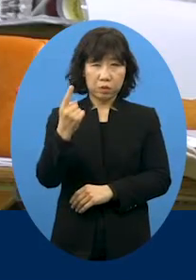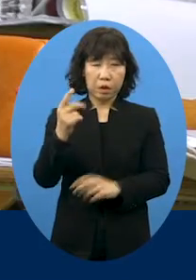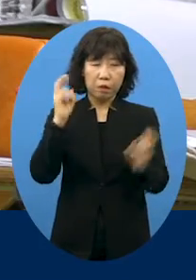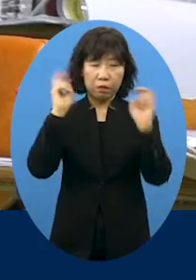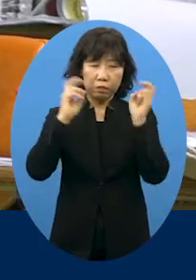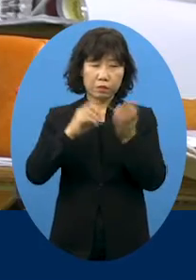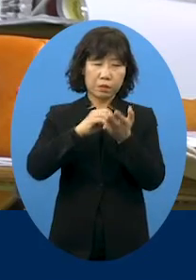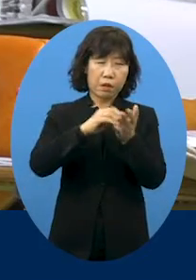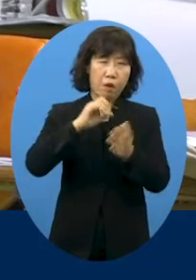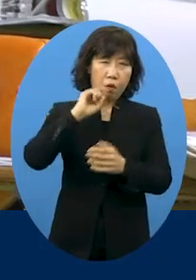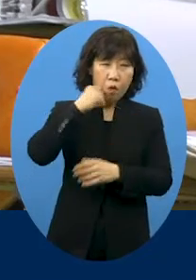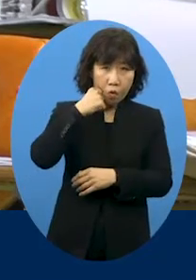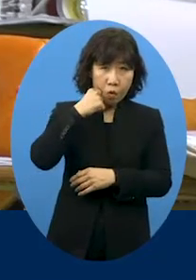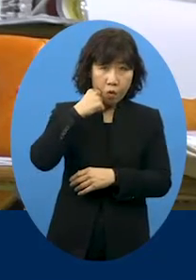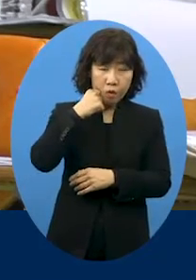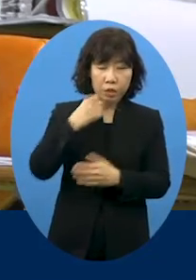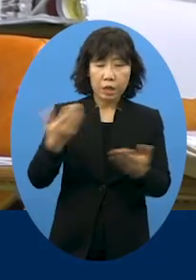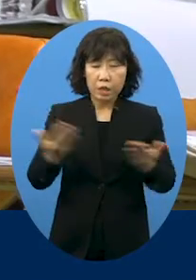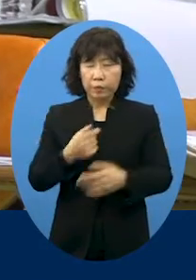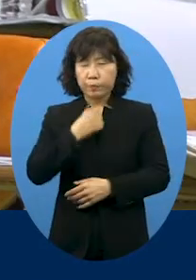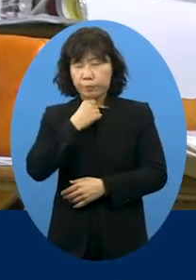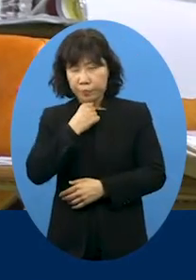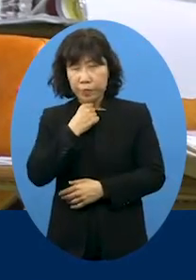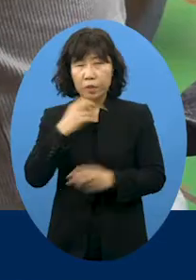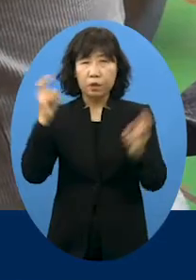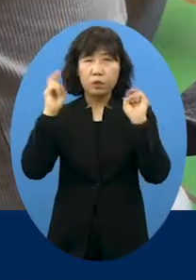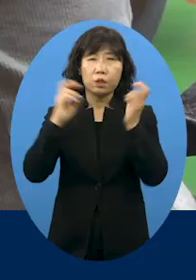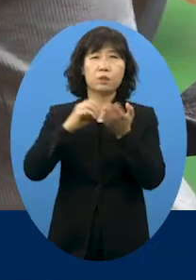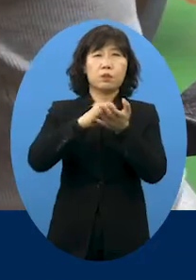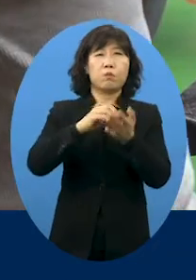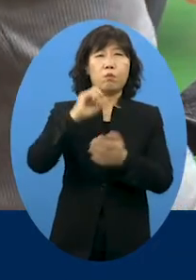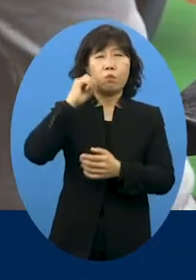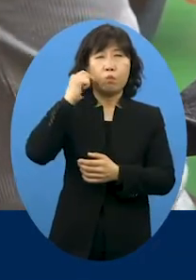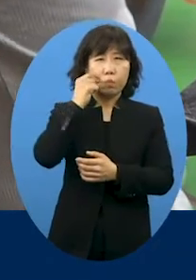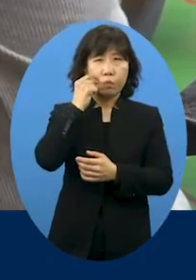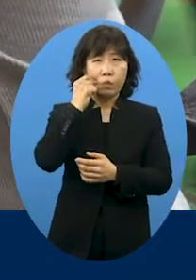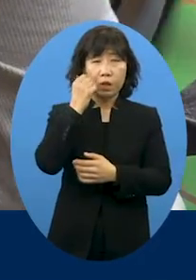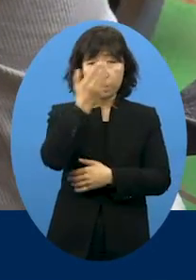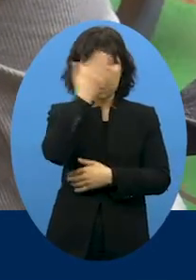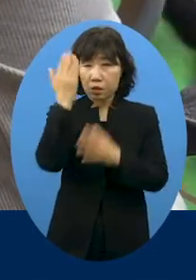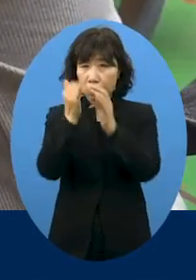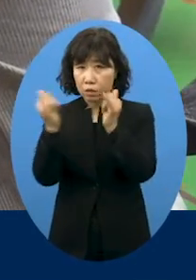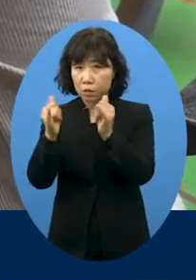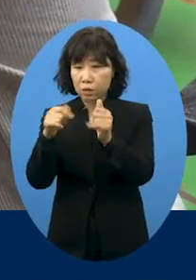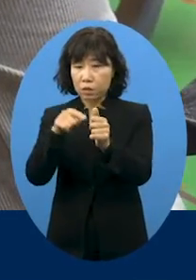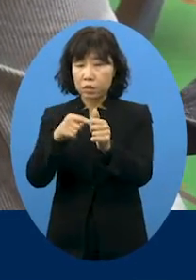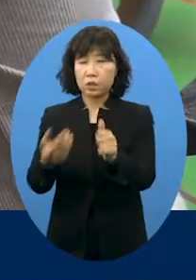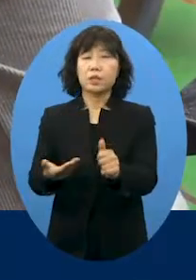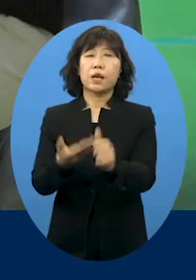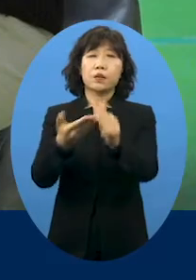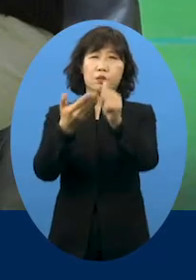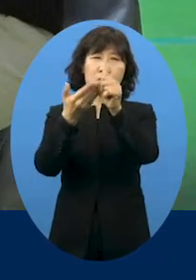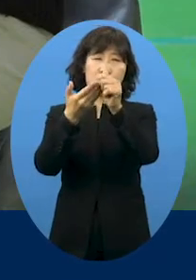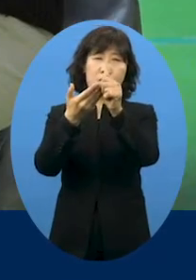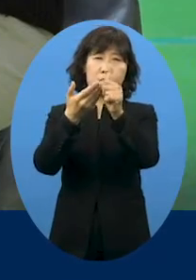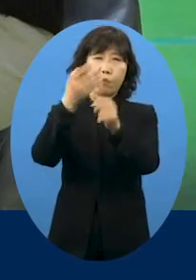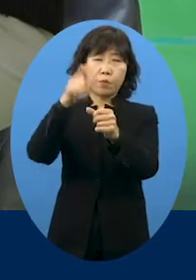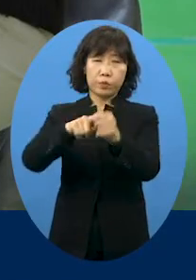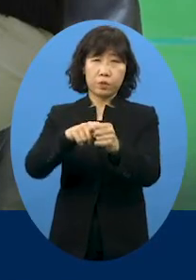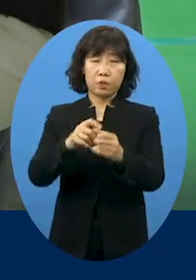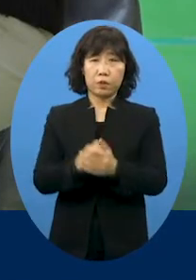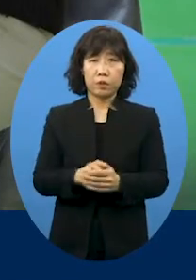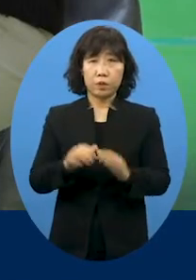얼어붙은 취업시장 으로 인해 일을 하고 싶어도 취업하기 힘든 관내에 청년들을 위한 전문 인력 양성 교육과정